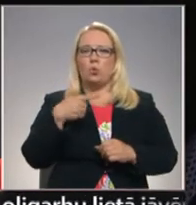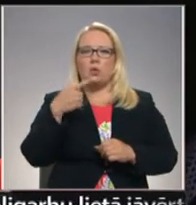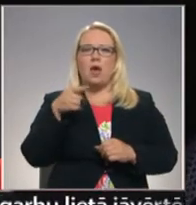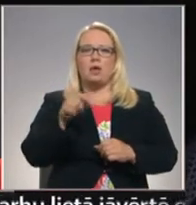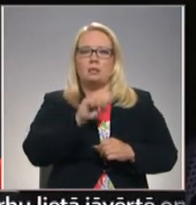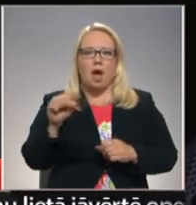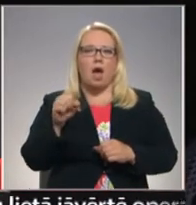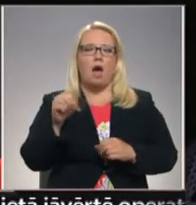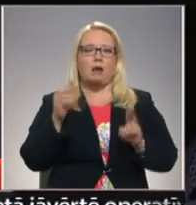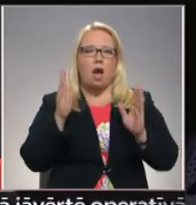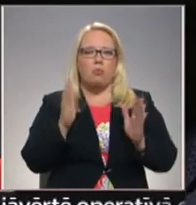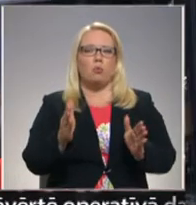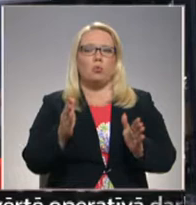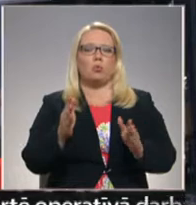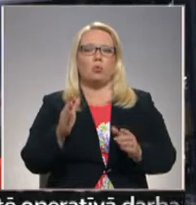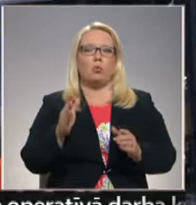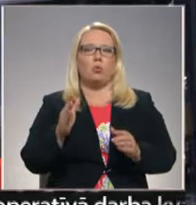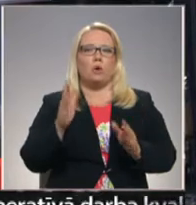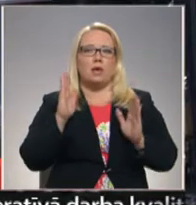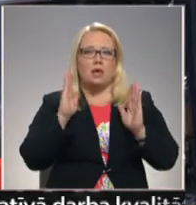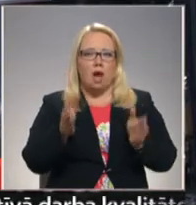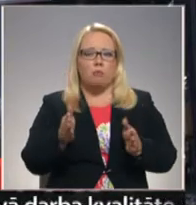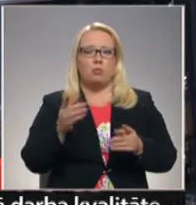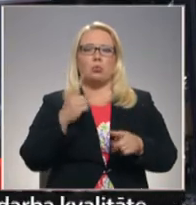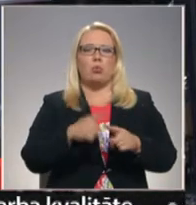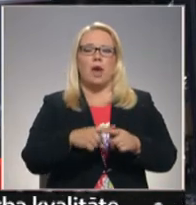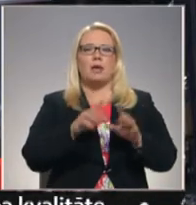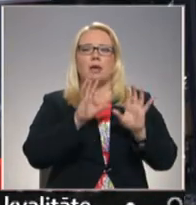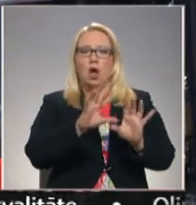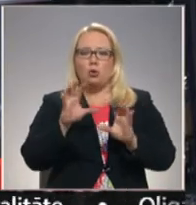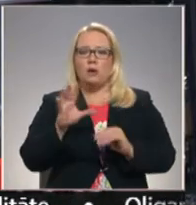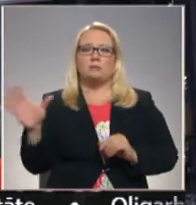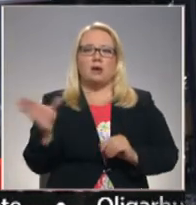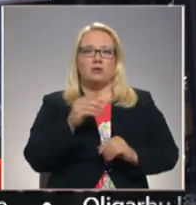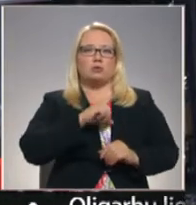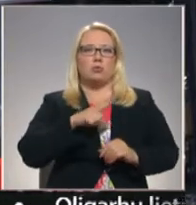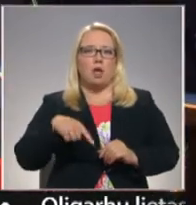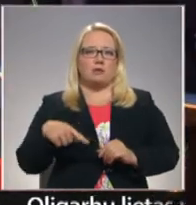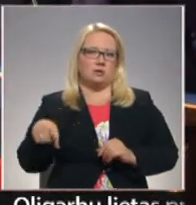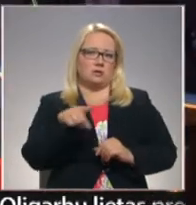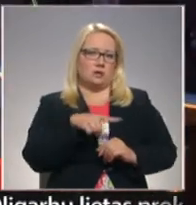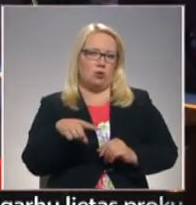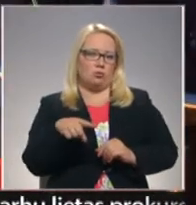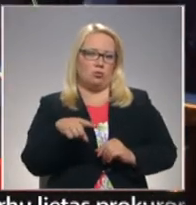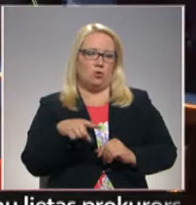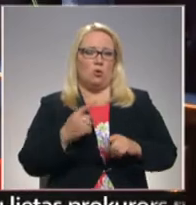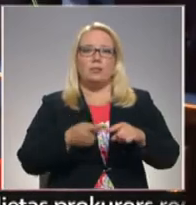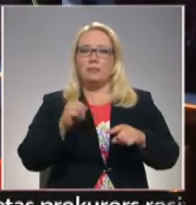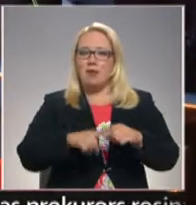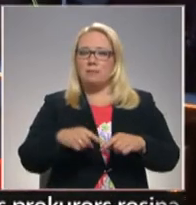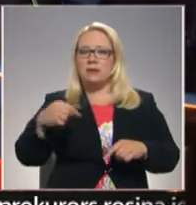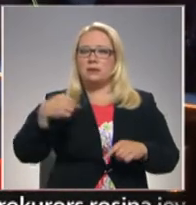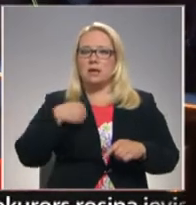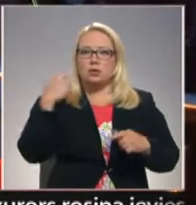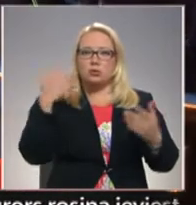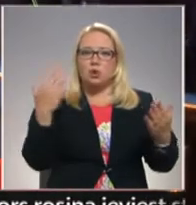pēc būtības ir jābūt, un kā būtu jārūpējas pa visu Latvijas tautu. Un tāpēc es tā